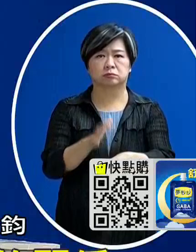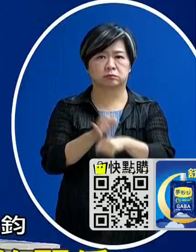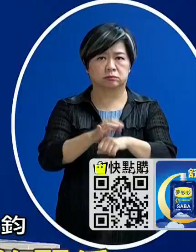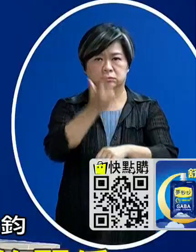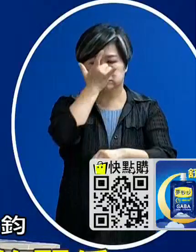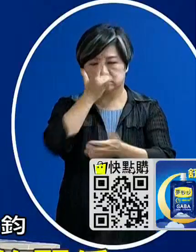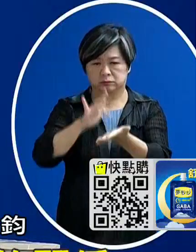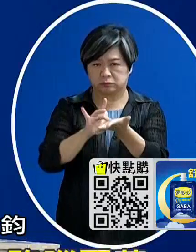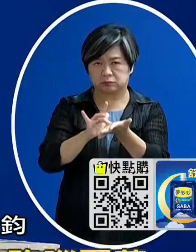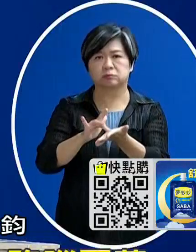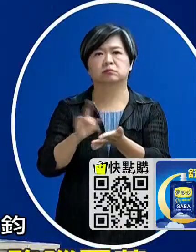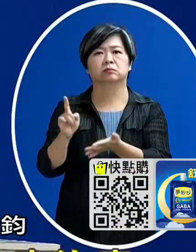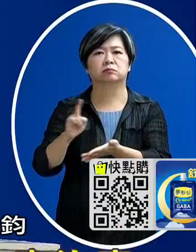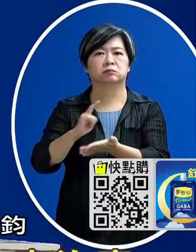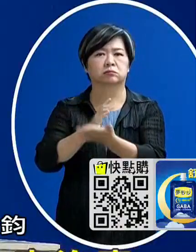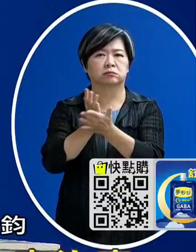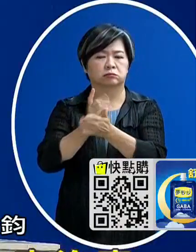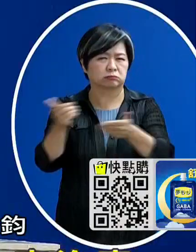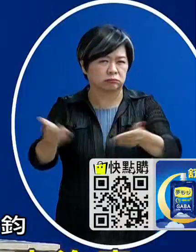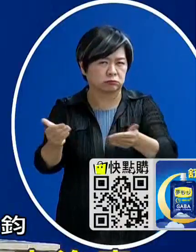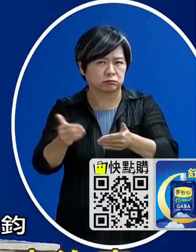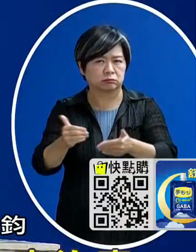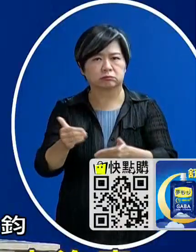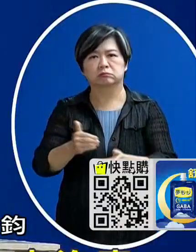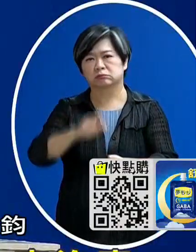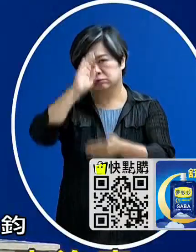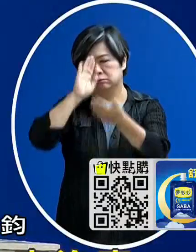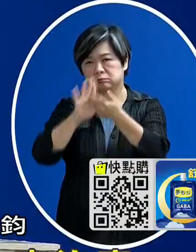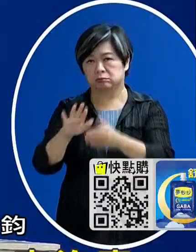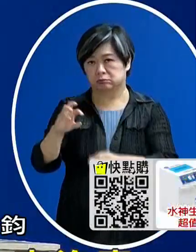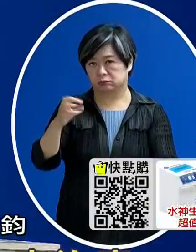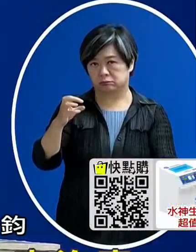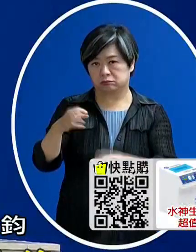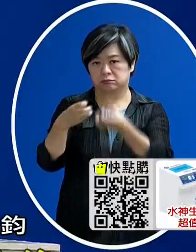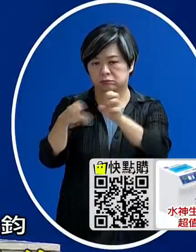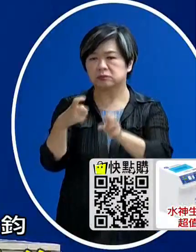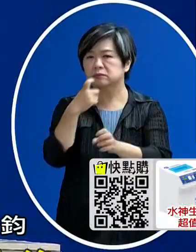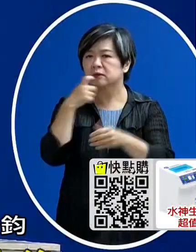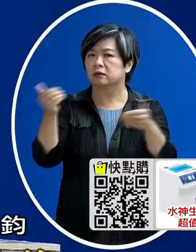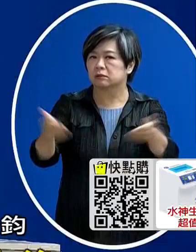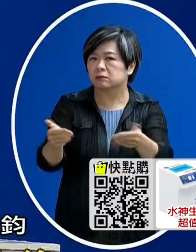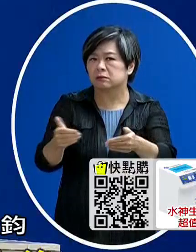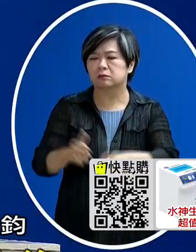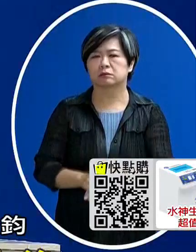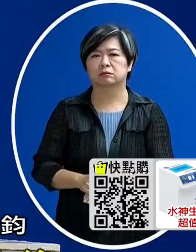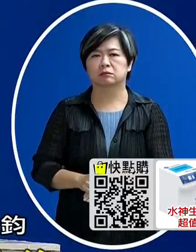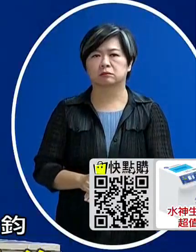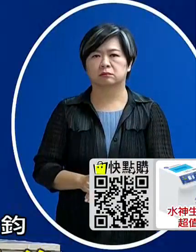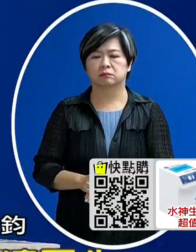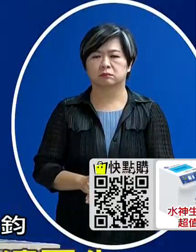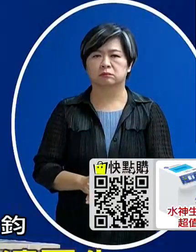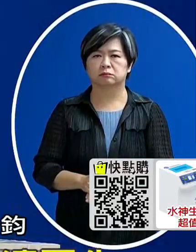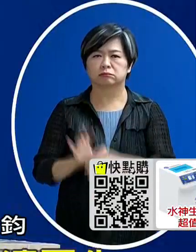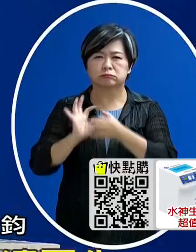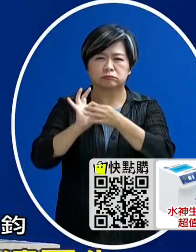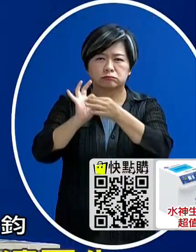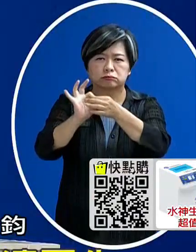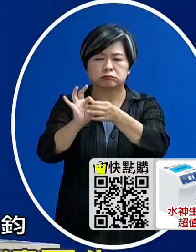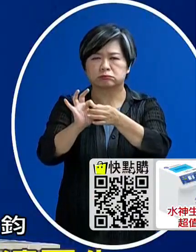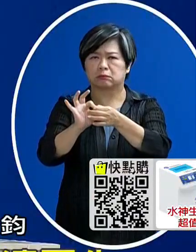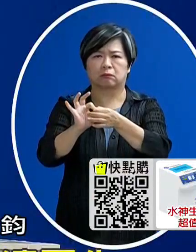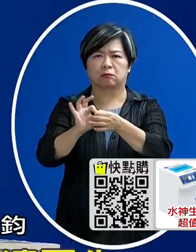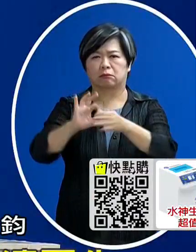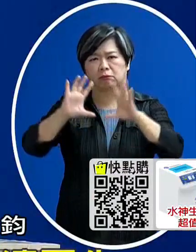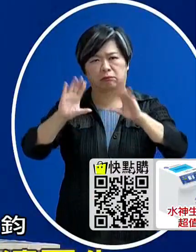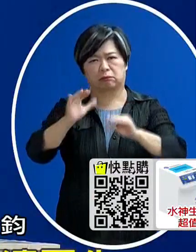降脑压药，还有这个免疫球蛋白等来治疗哈。不过，在经过治疗之后，仍然病况没有